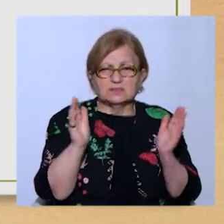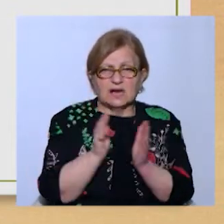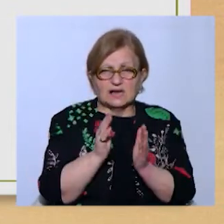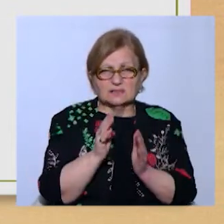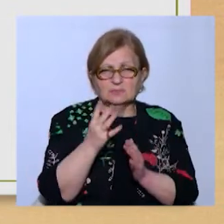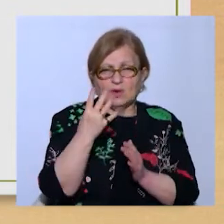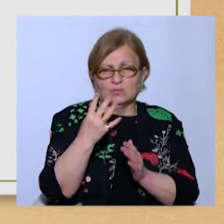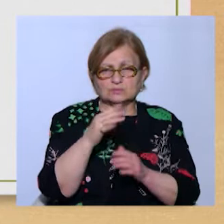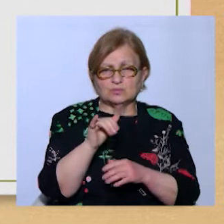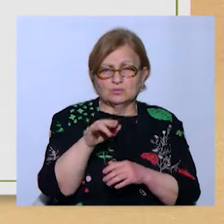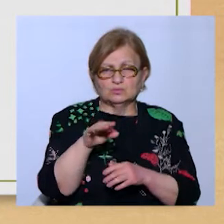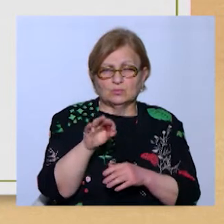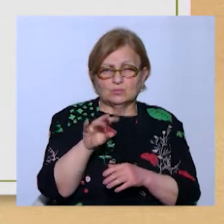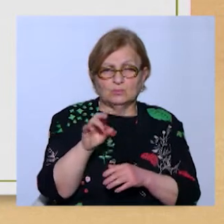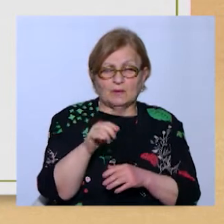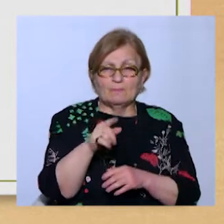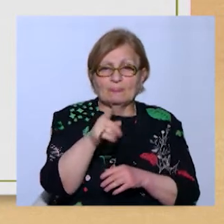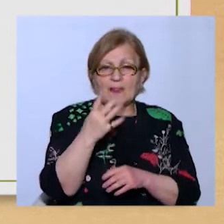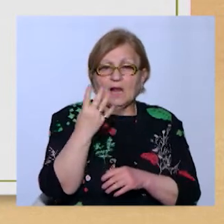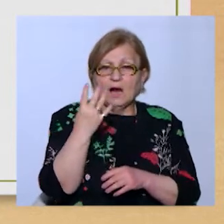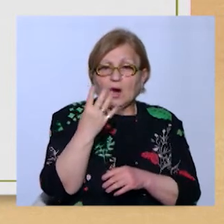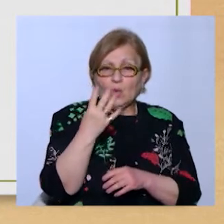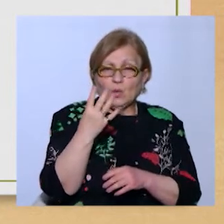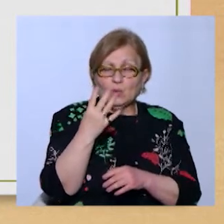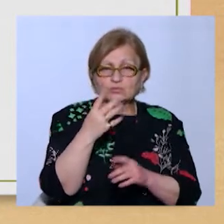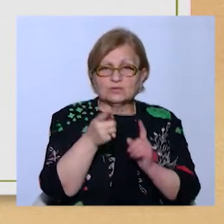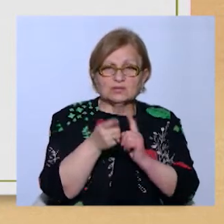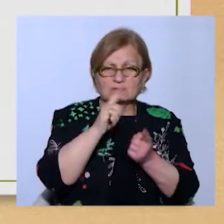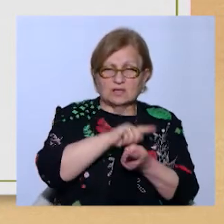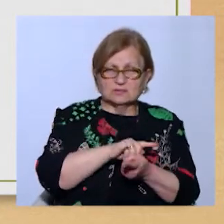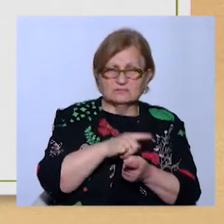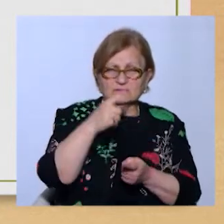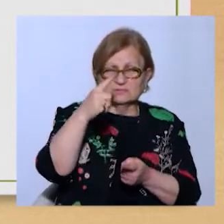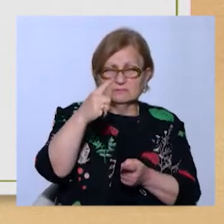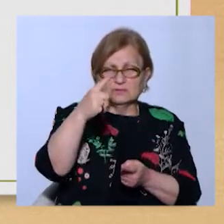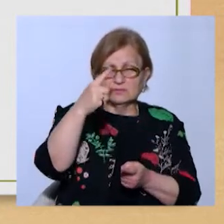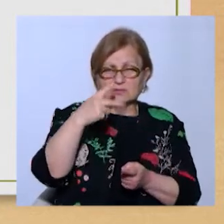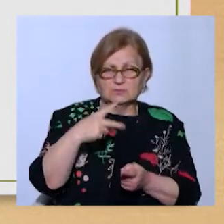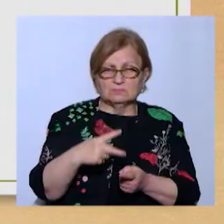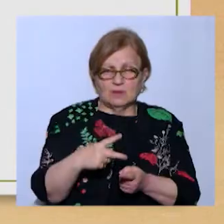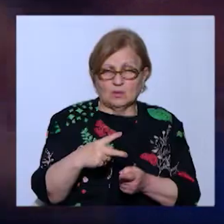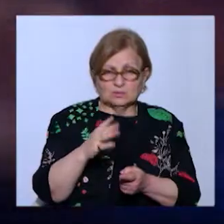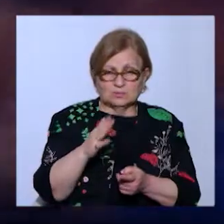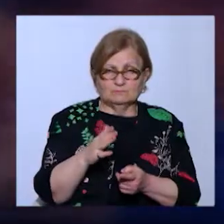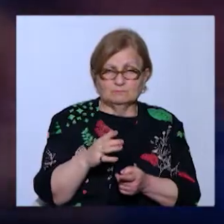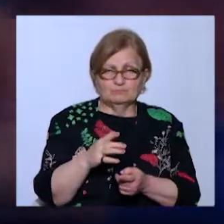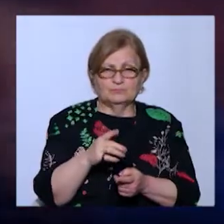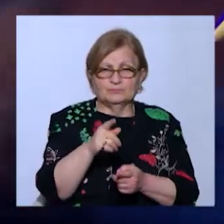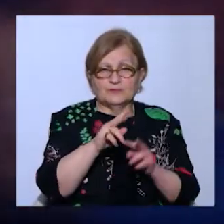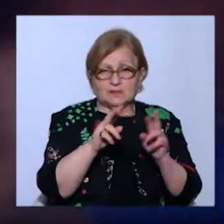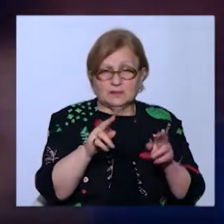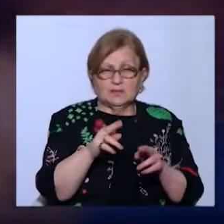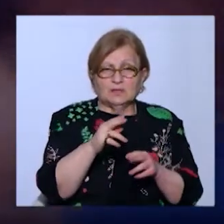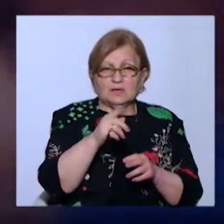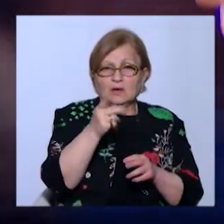უტოლობა. მოდით 4-ით შევეცადოთ გადავიყვანოთ 1 მეორედის ფუძეზე და ეს არის 1 მეორედი. ესე იგი 2-ს ჭირდება თან კვადრატში